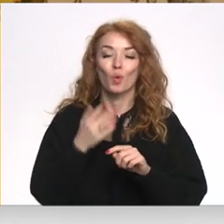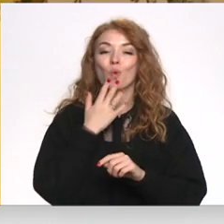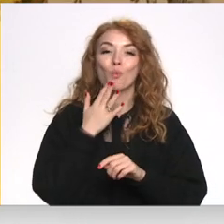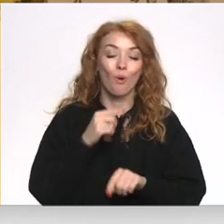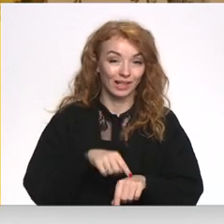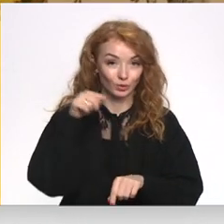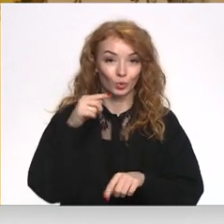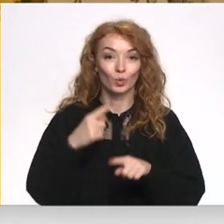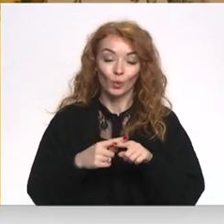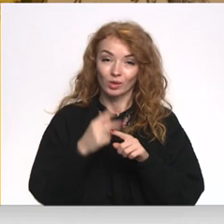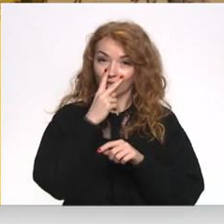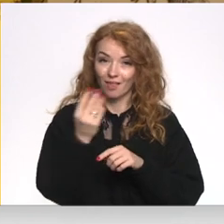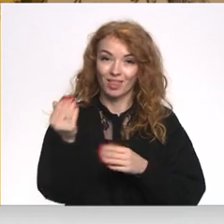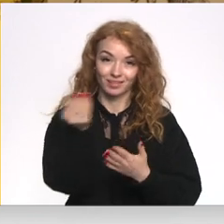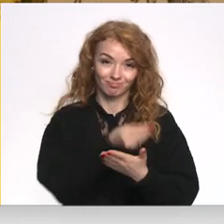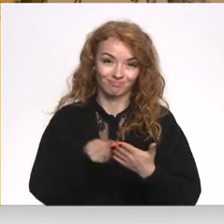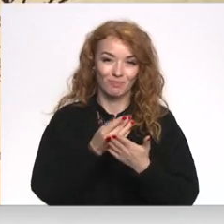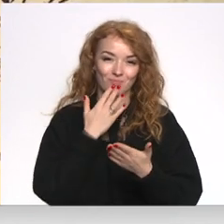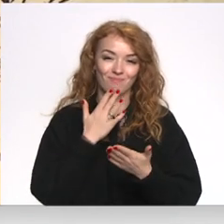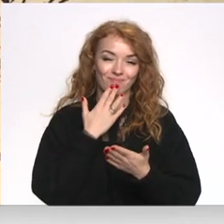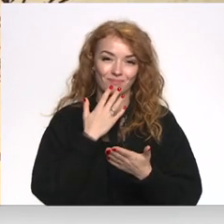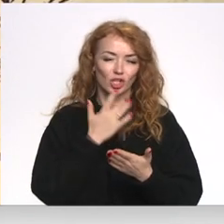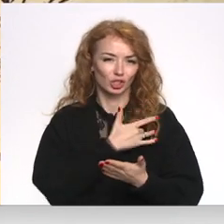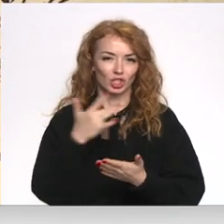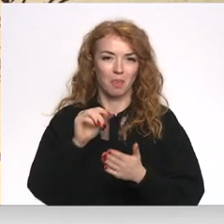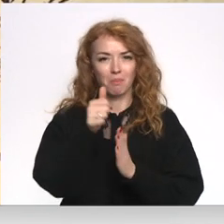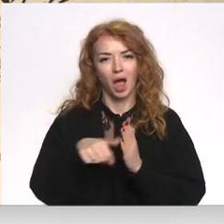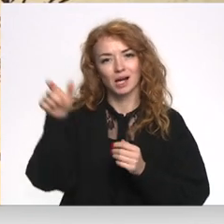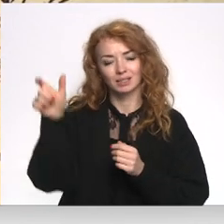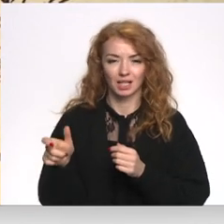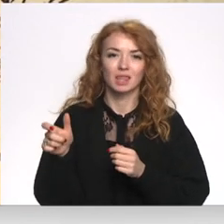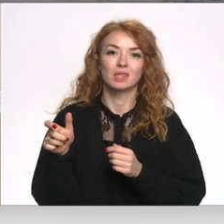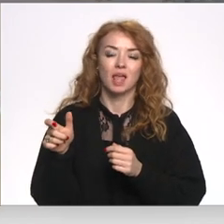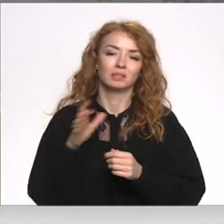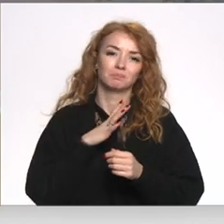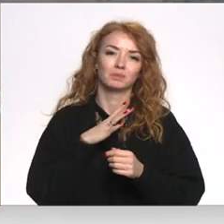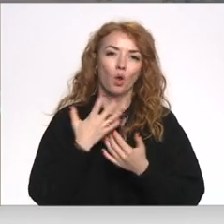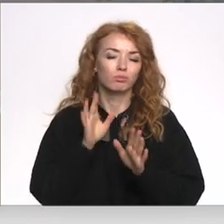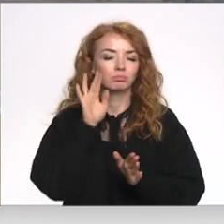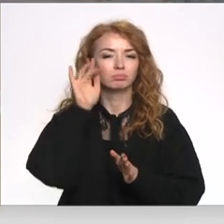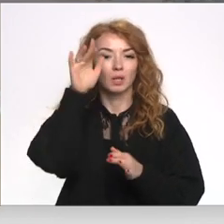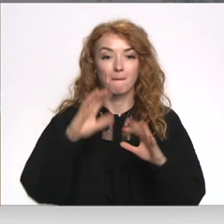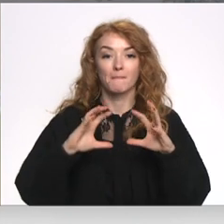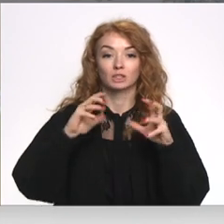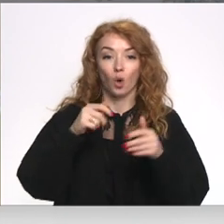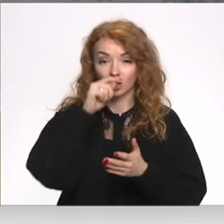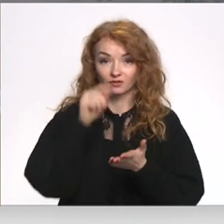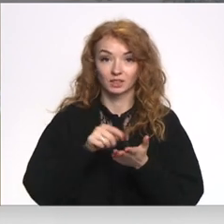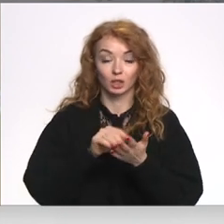izjūtu, un vēroties viņa karikatūrā šķiet, ka mākslinieka redzējums bijis pārlaicīgs, jo pasaules